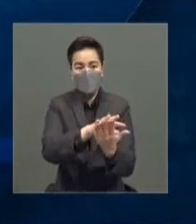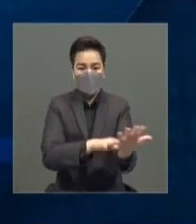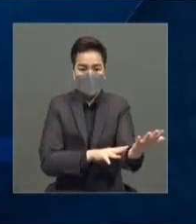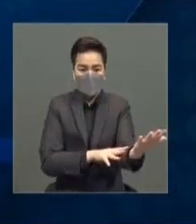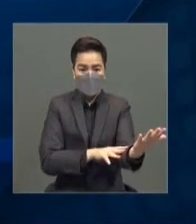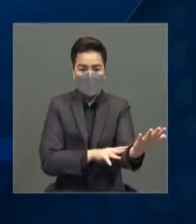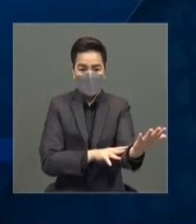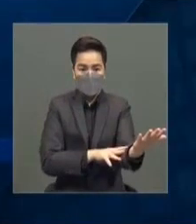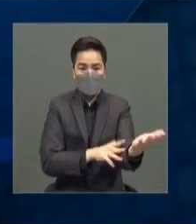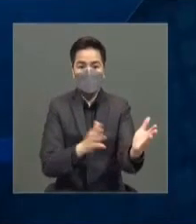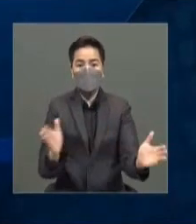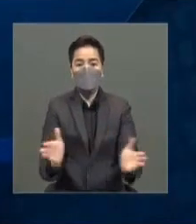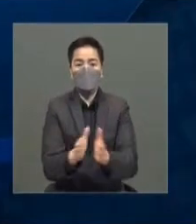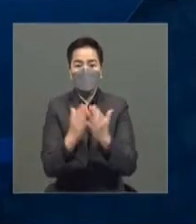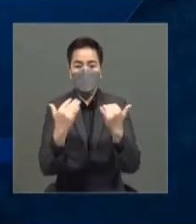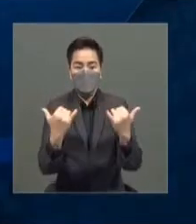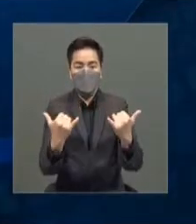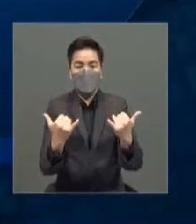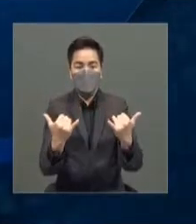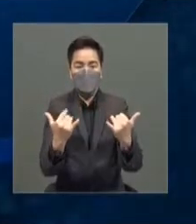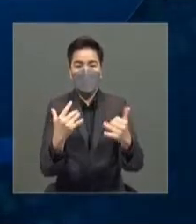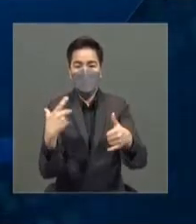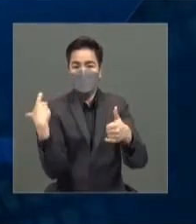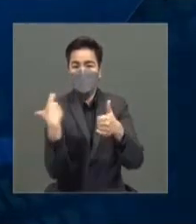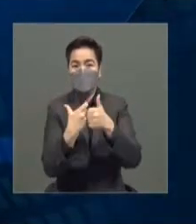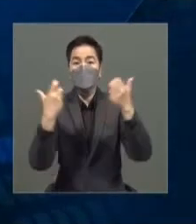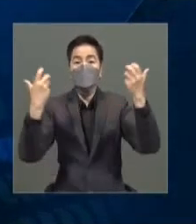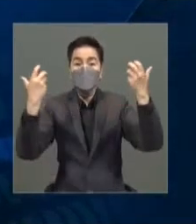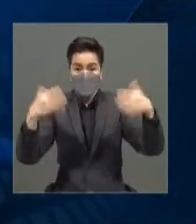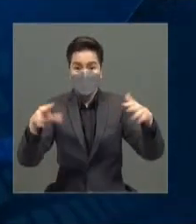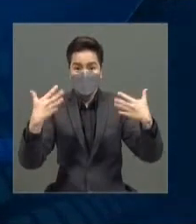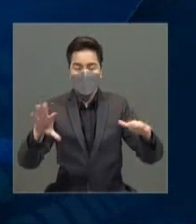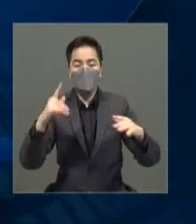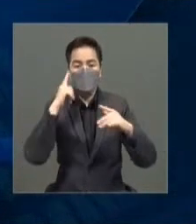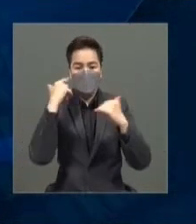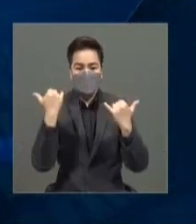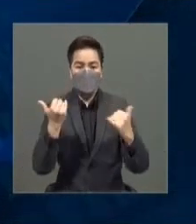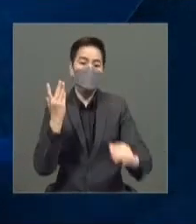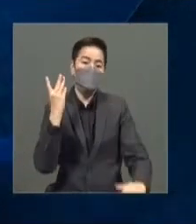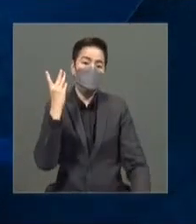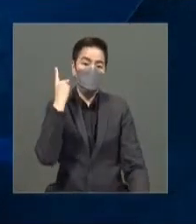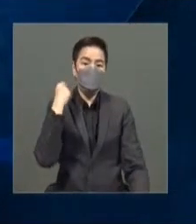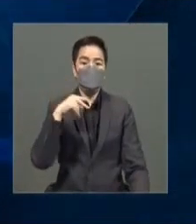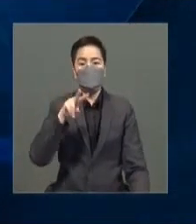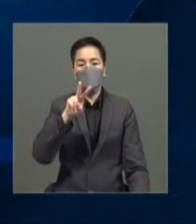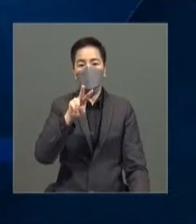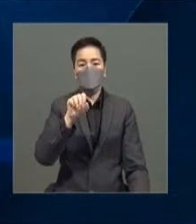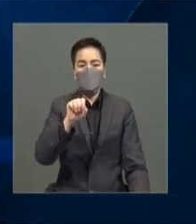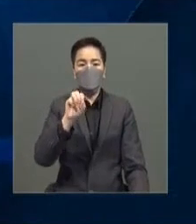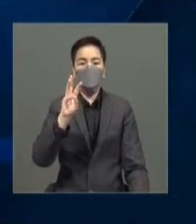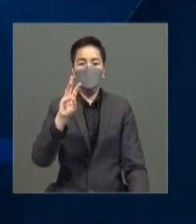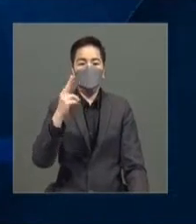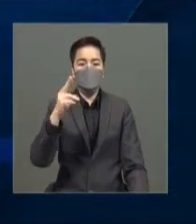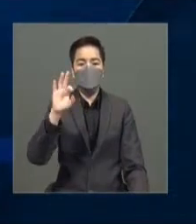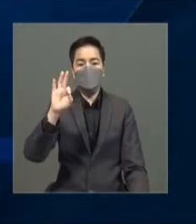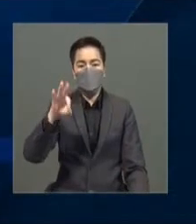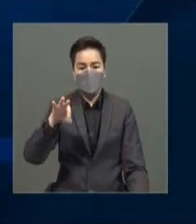ก็มีจำนวนผู้ที่ได้รับวัคซีนเพิ่มขึ้นเมื่อวาน